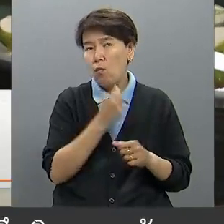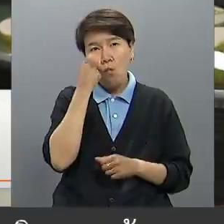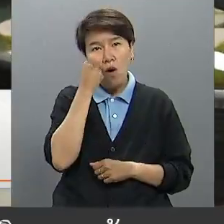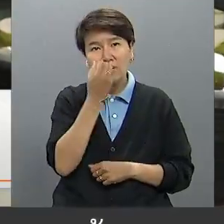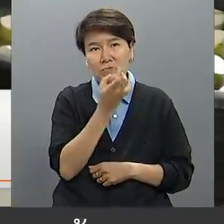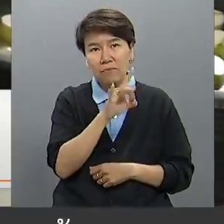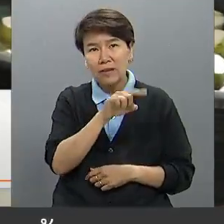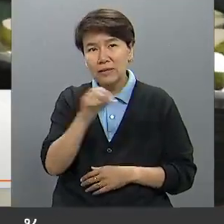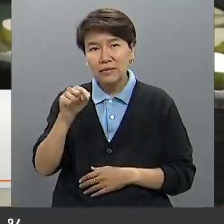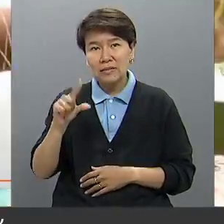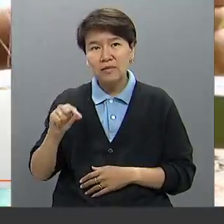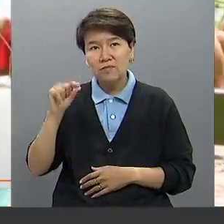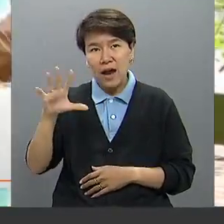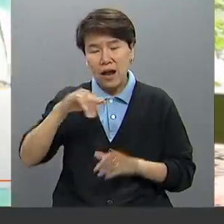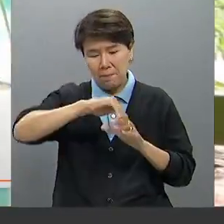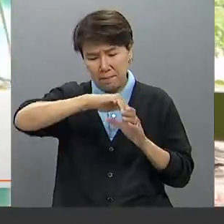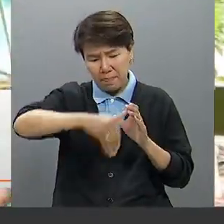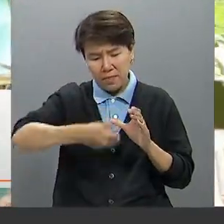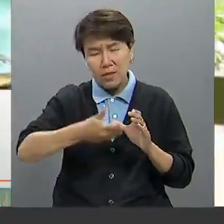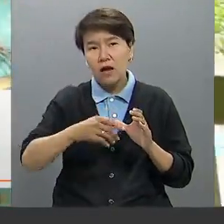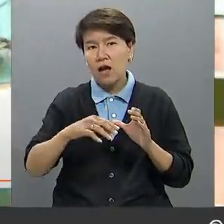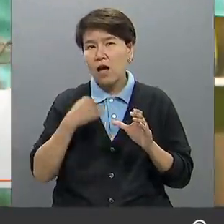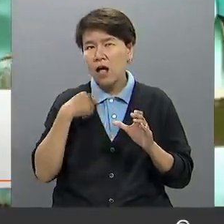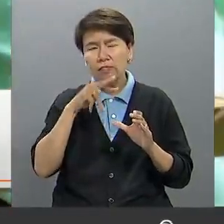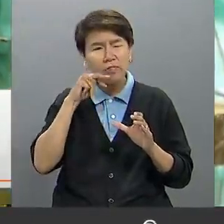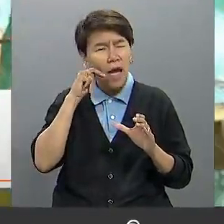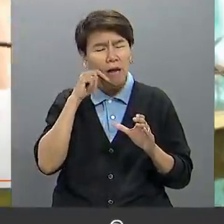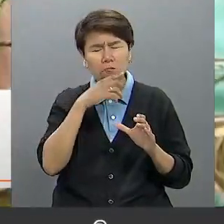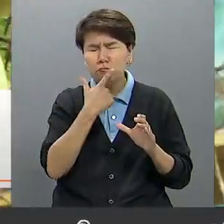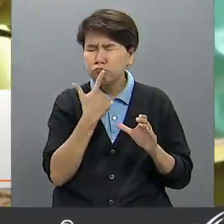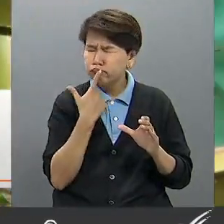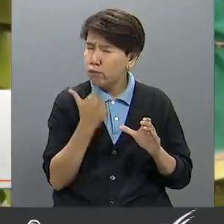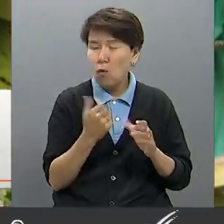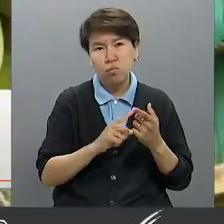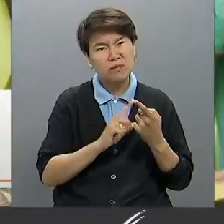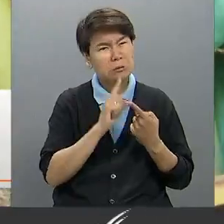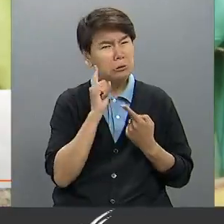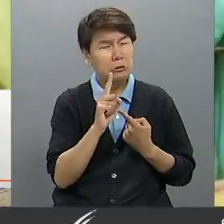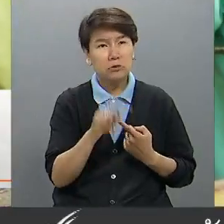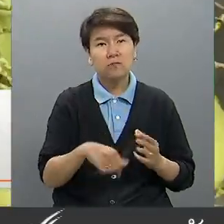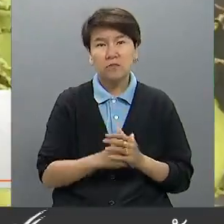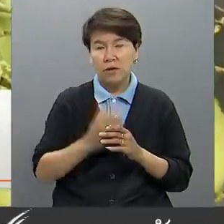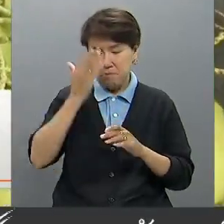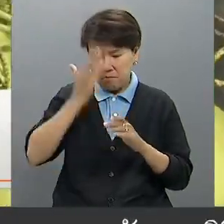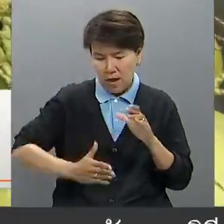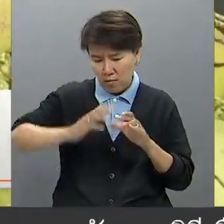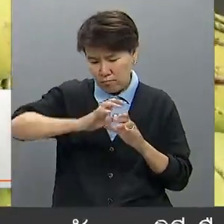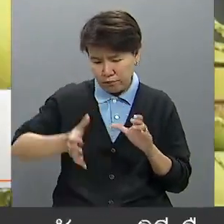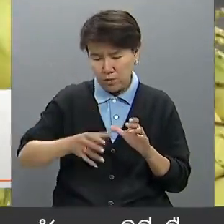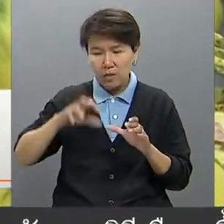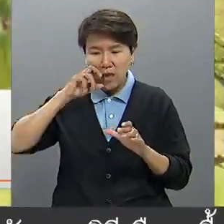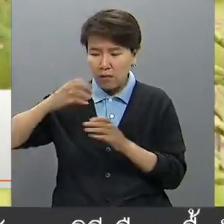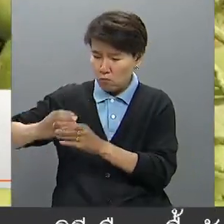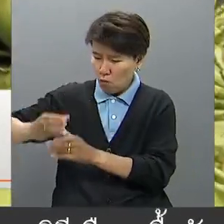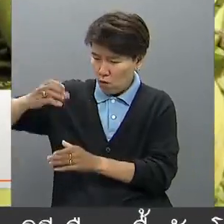ที่ให้เนื้อแล้วก็น้ำมะพร้าวที่อร่อยที่สุดเลยค่ะก่อนที่จะนำมาผ่าเพื่อเอาน้ำมะพร้าว 100% บรรจุลงขวดพร้อมดื่มนะ